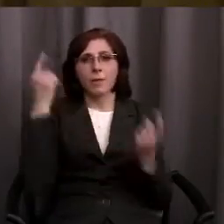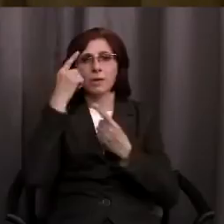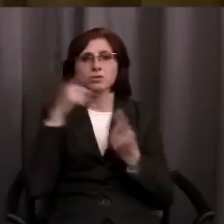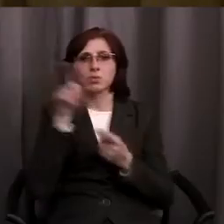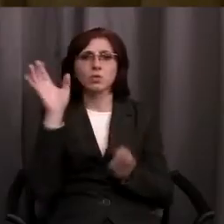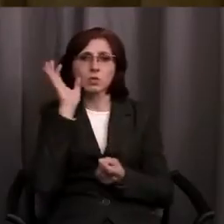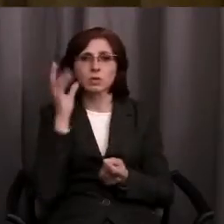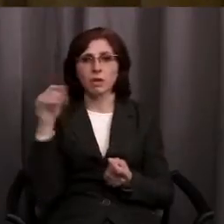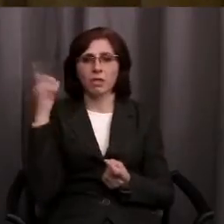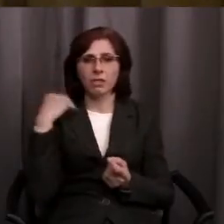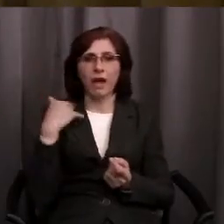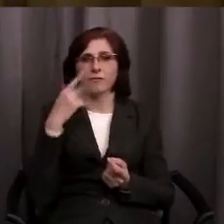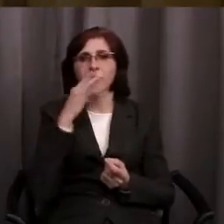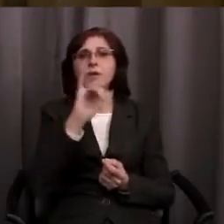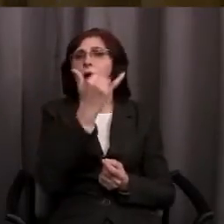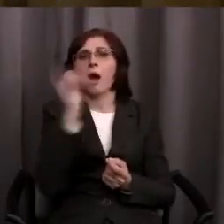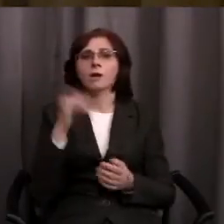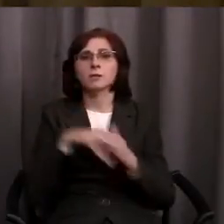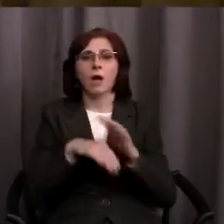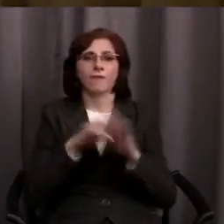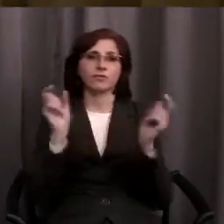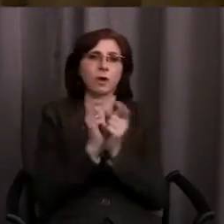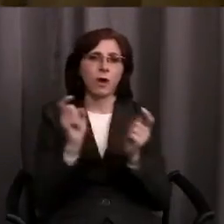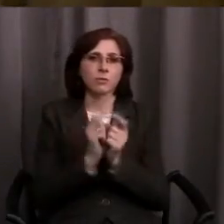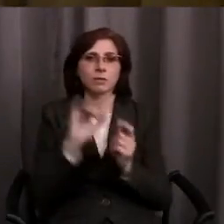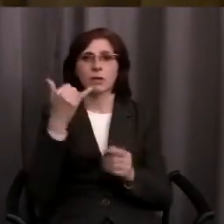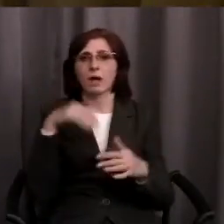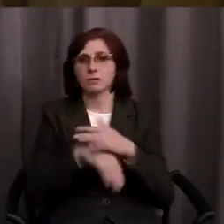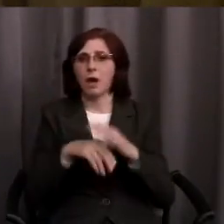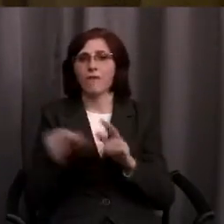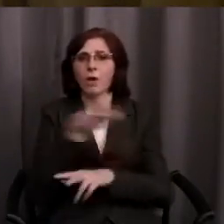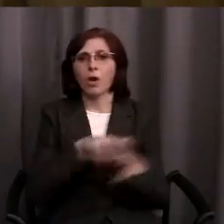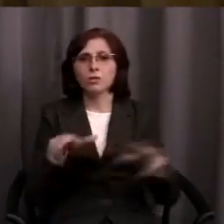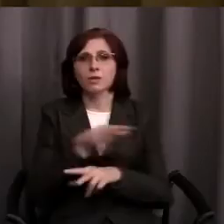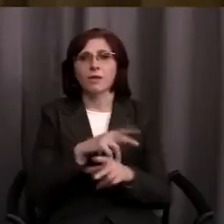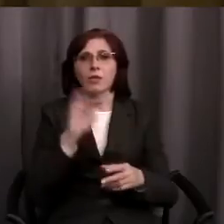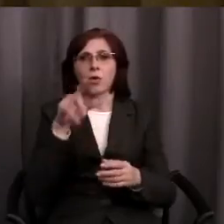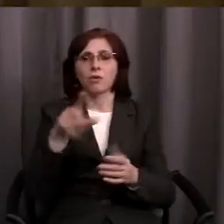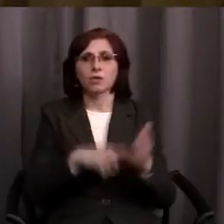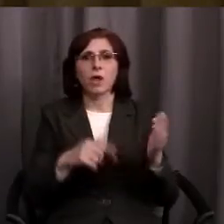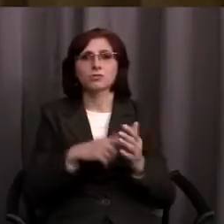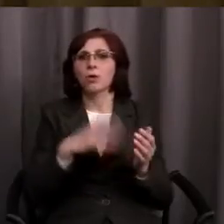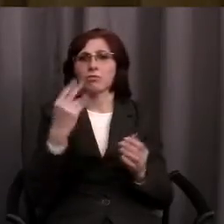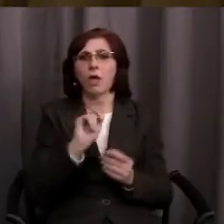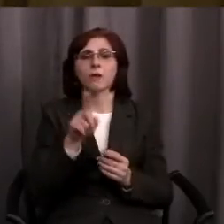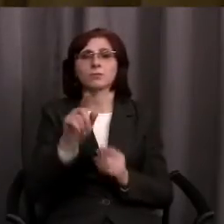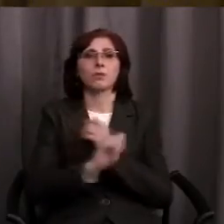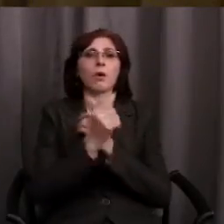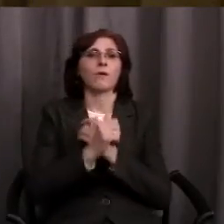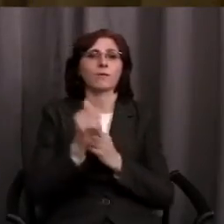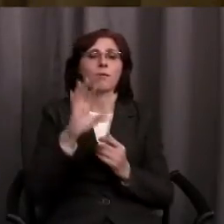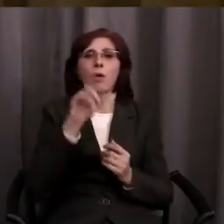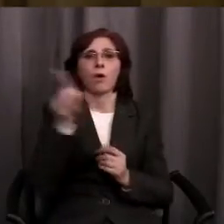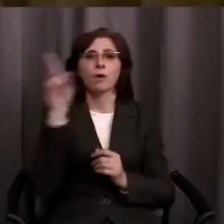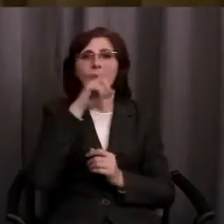niedawno, jak się zachowują sąsiedzi, jak się zachowuje rodzina, to często nie wynika z tego, że